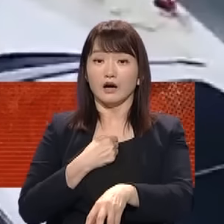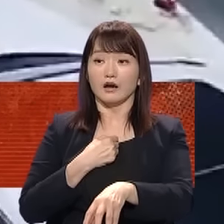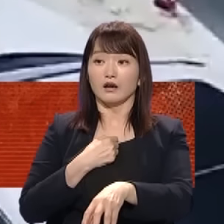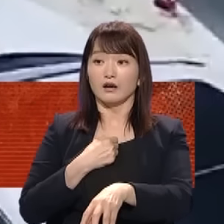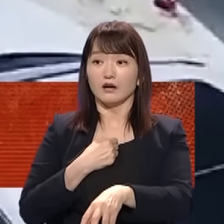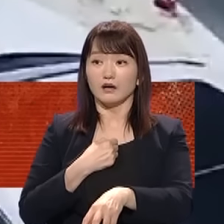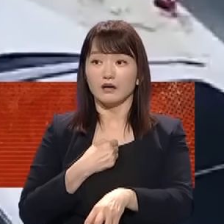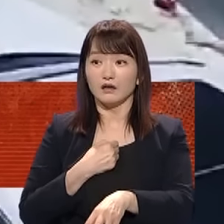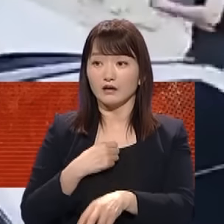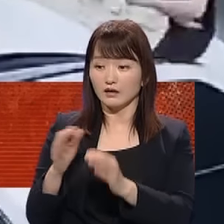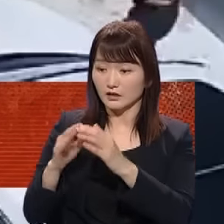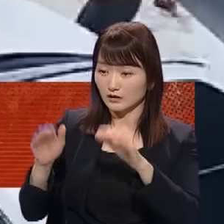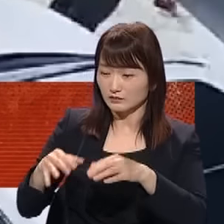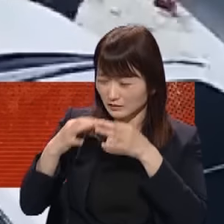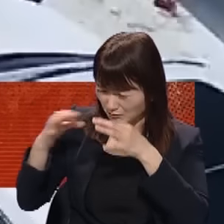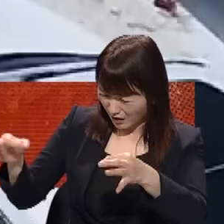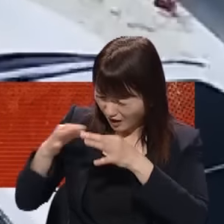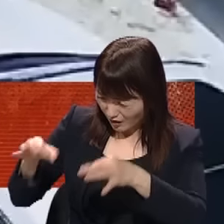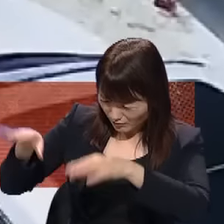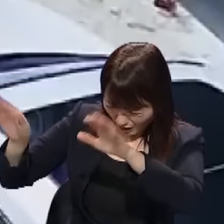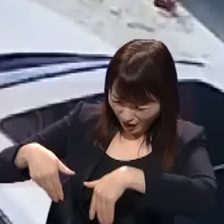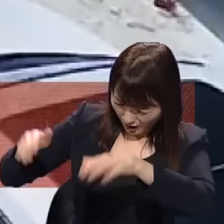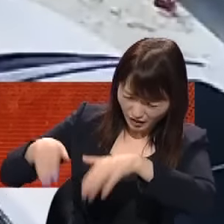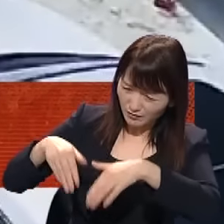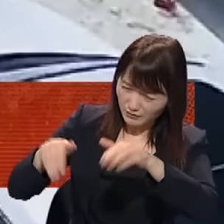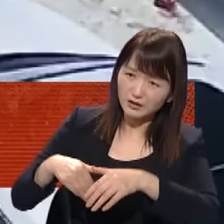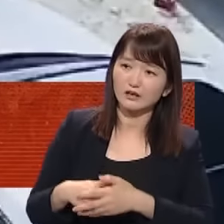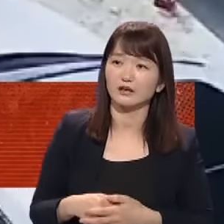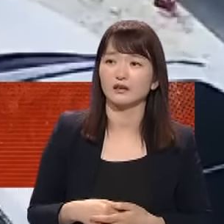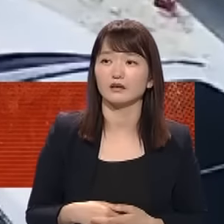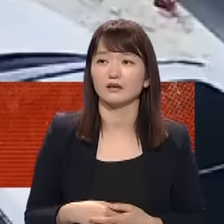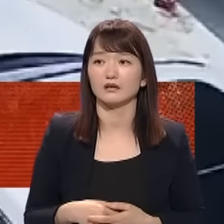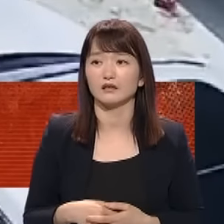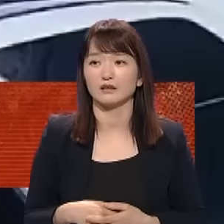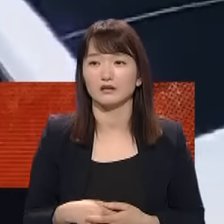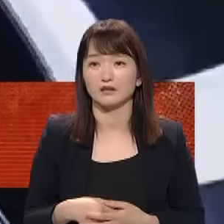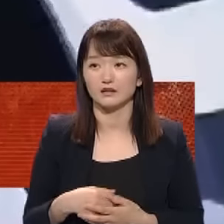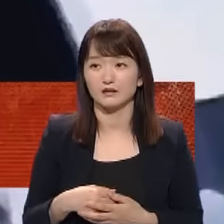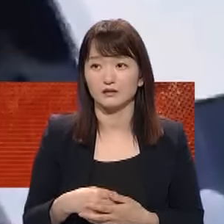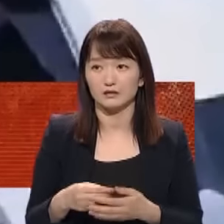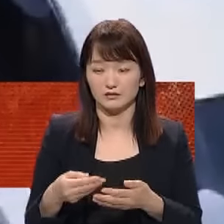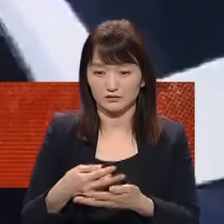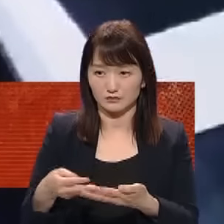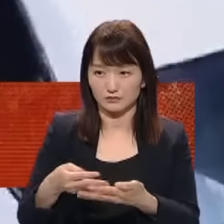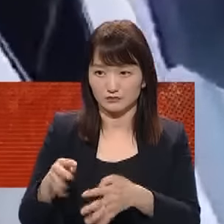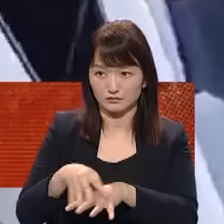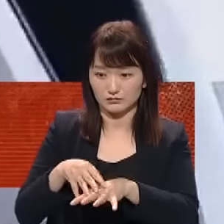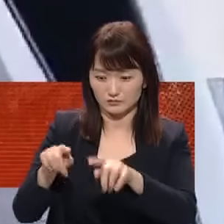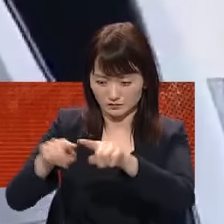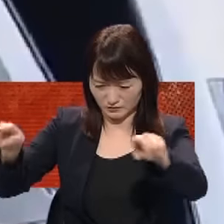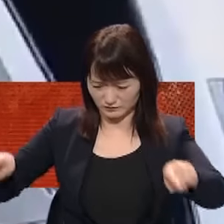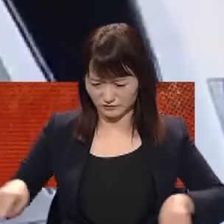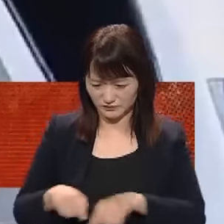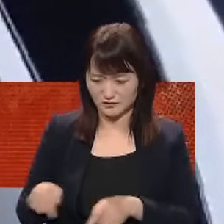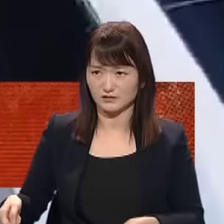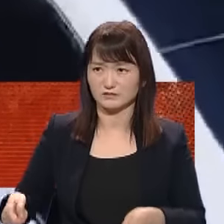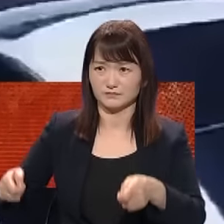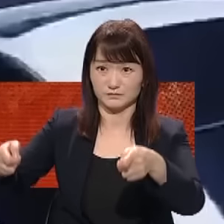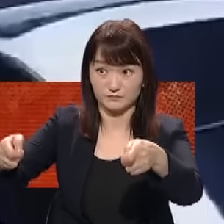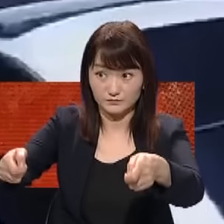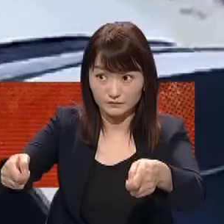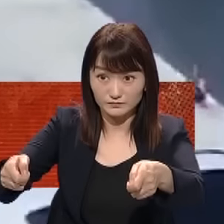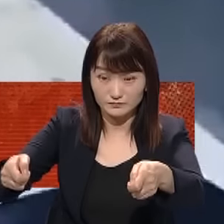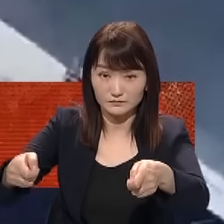크게 질러 이웃들을 불렀습니다. 어떻게 빨리 봐. 그때 한 여인이 눈치 빠르게 방수포를 가지고 옵니다. 아, 그래 저거